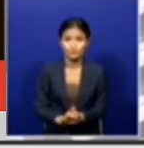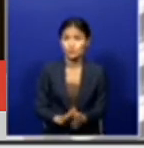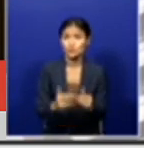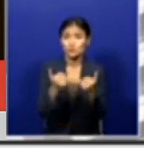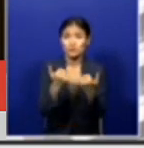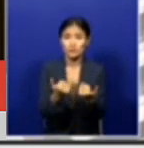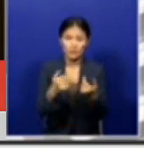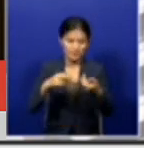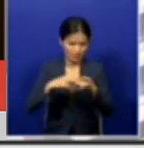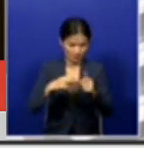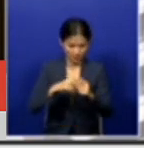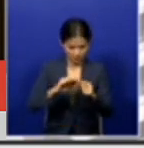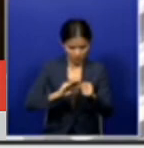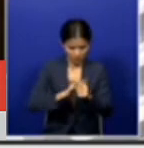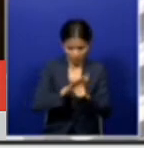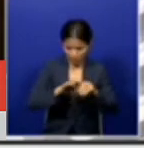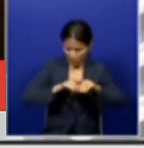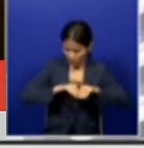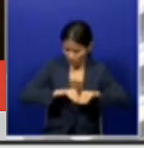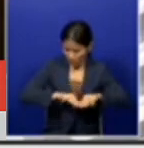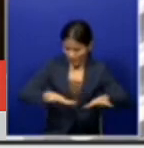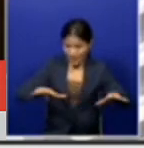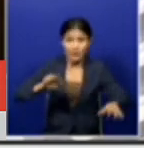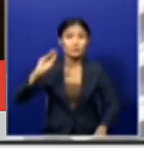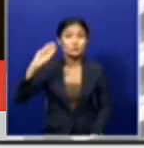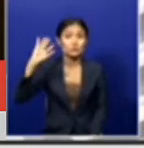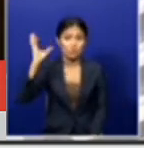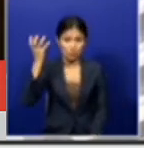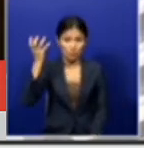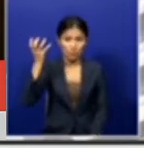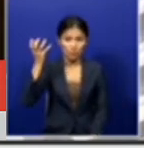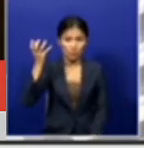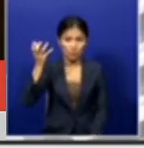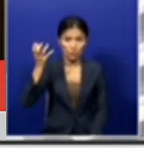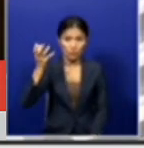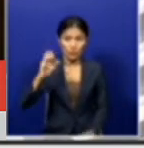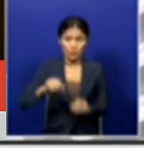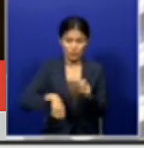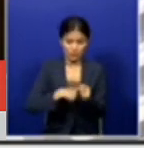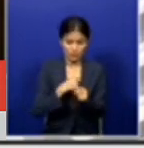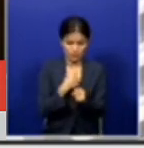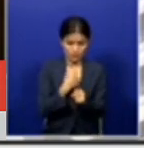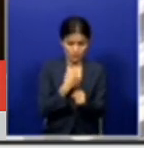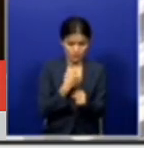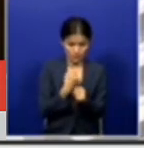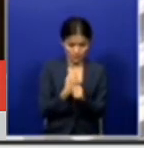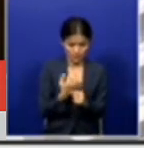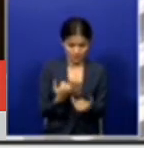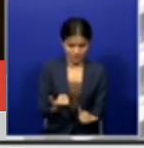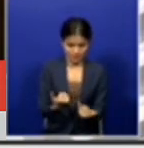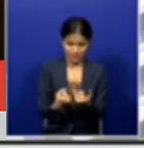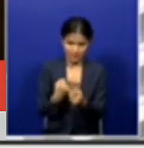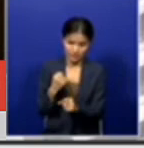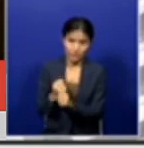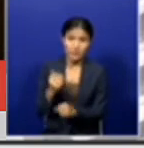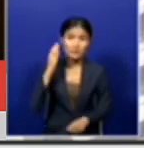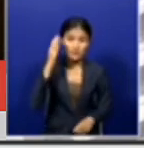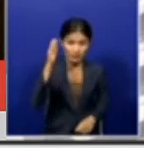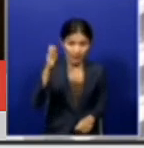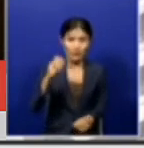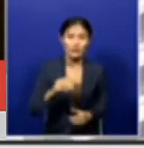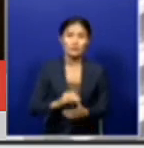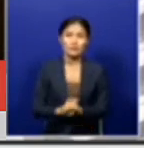ทั่วโลกในระยะเริ่มต้นปี2ปีนี้เราคงจะไปหวังพึ่งพิ